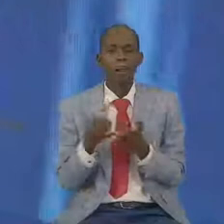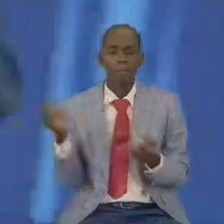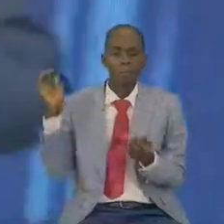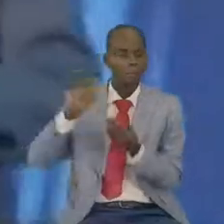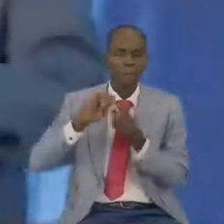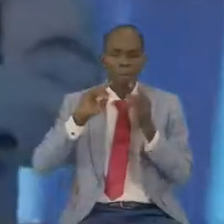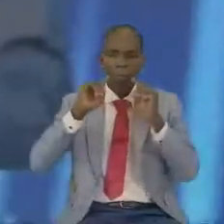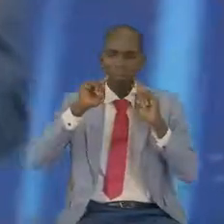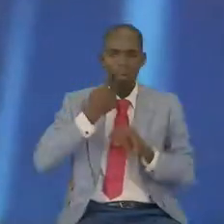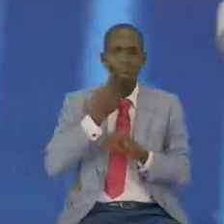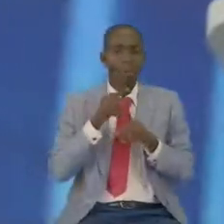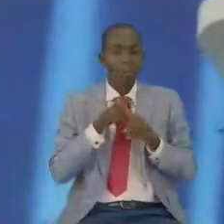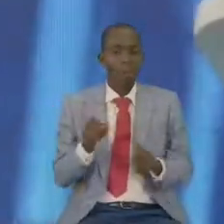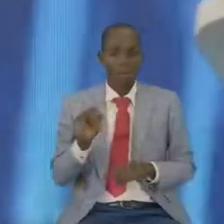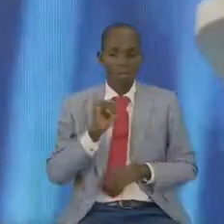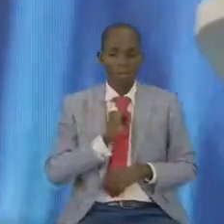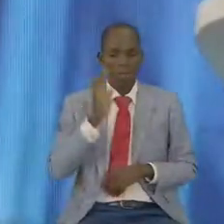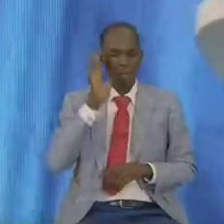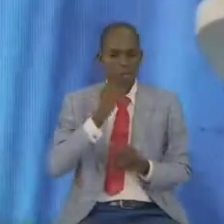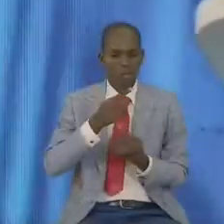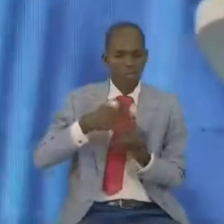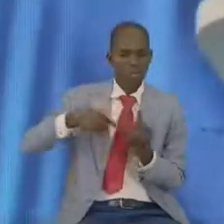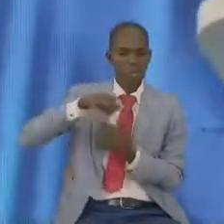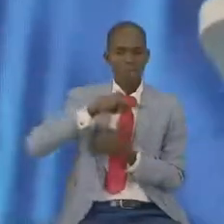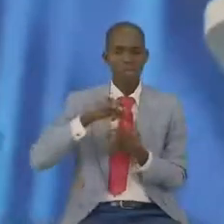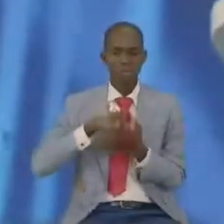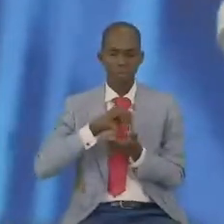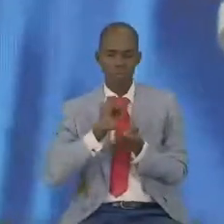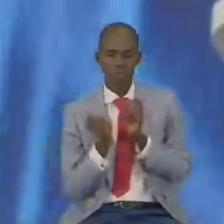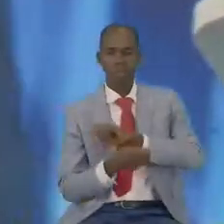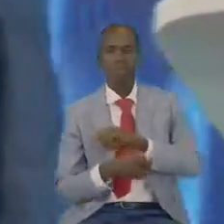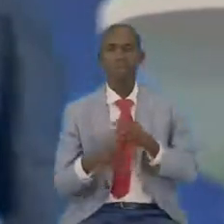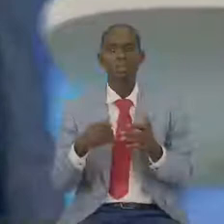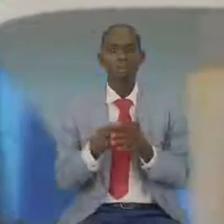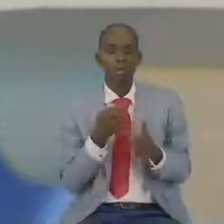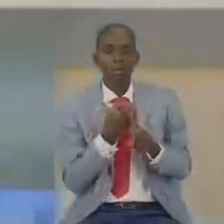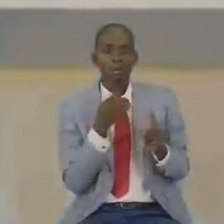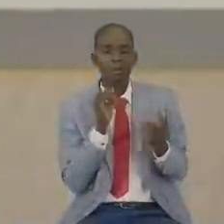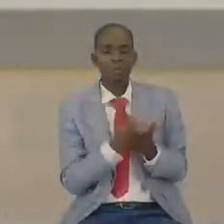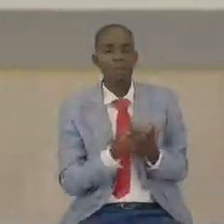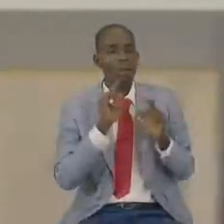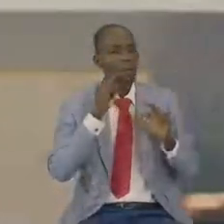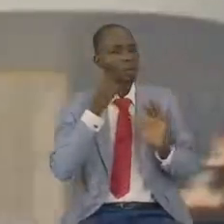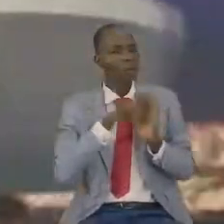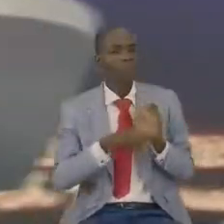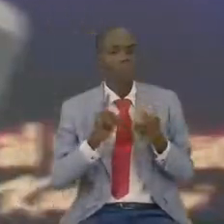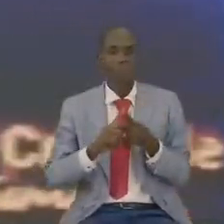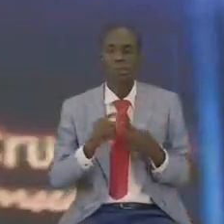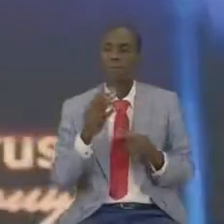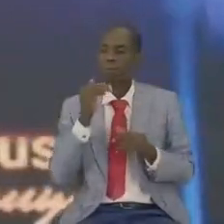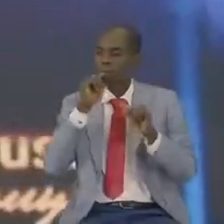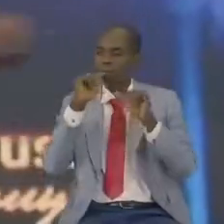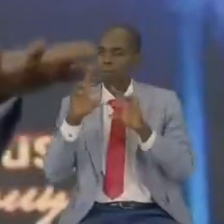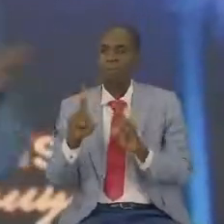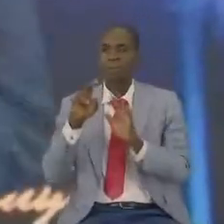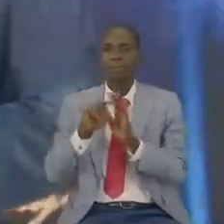amer, mais je vais changer l'amertume en bénédiction. Voyons